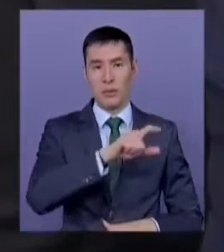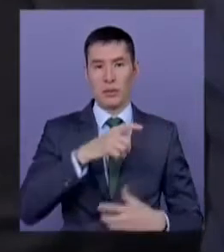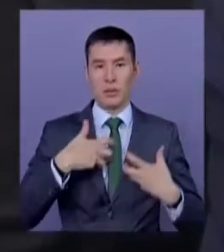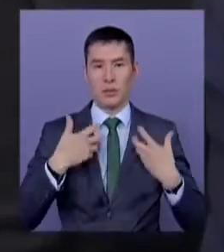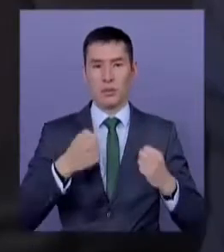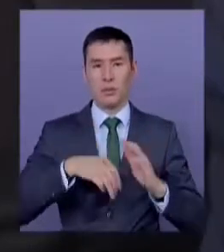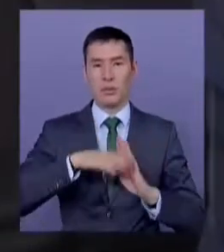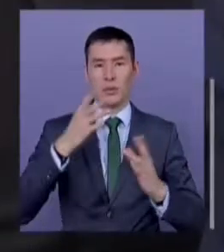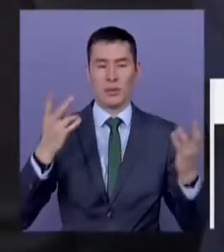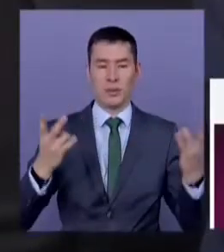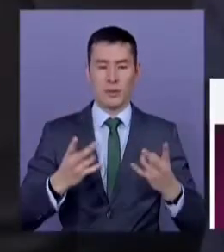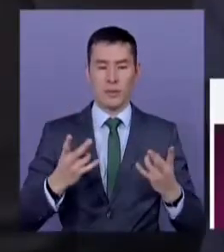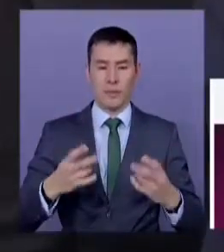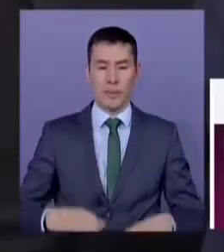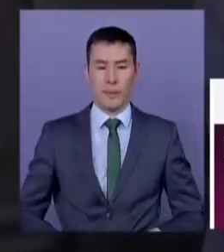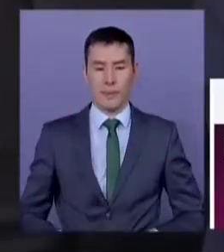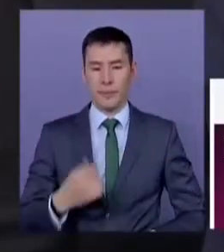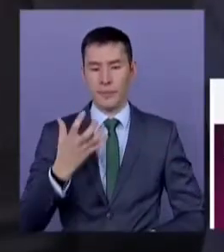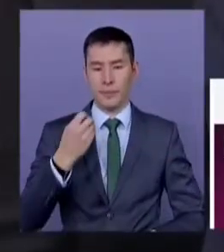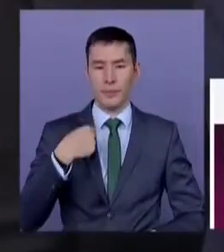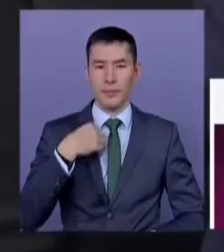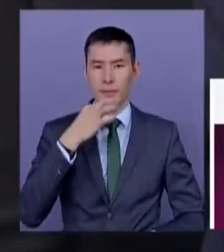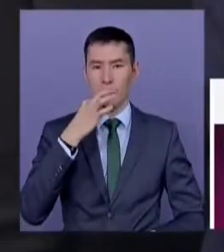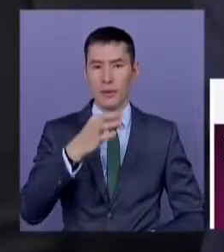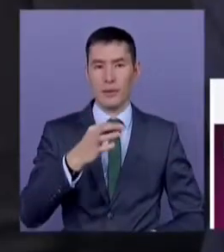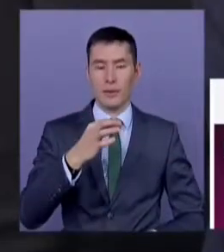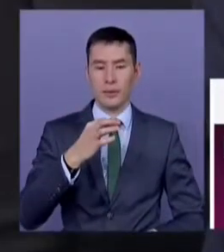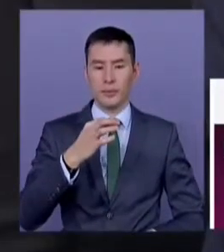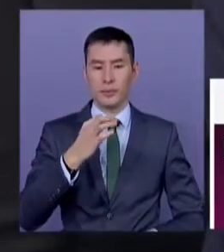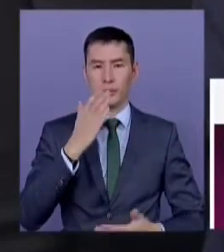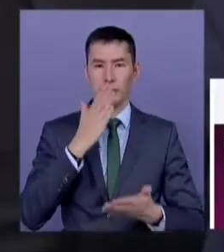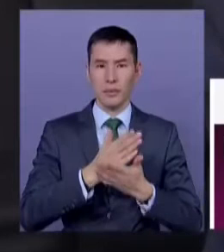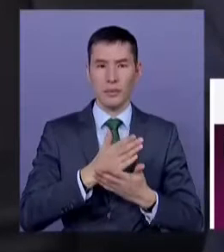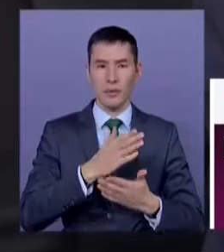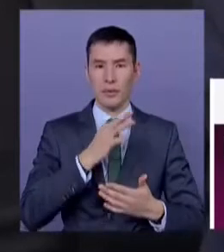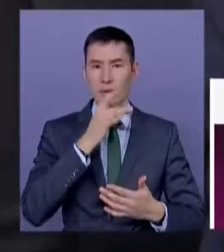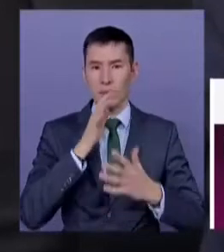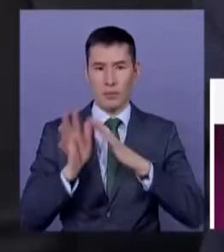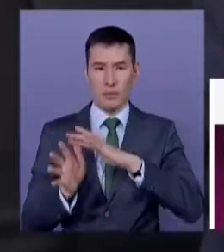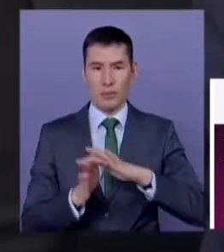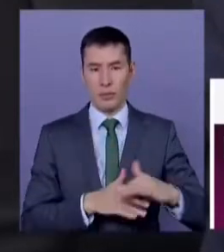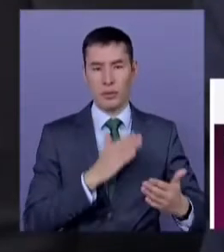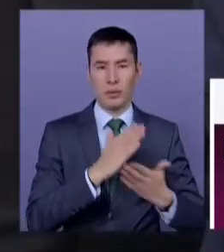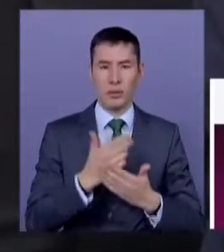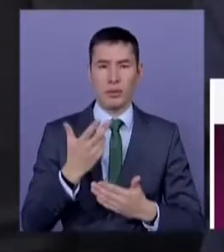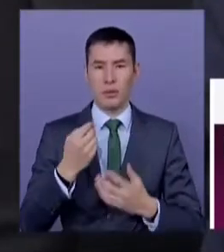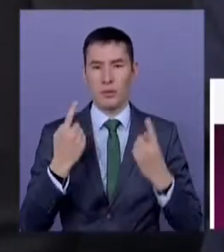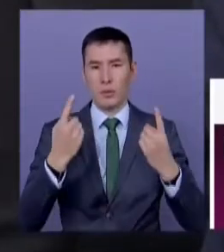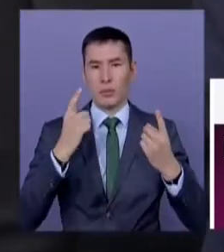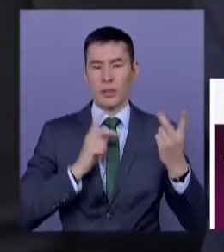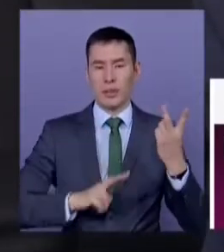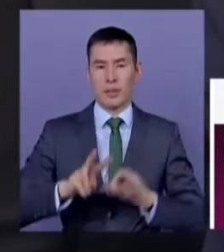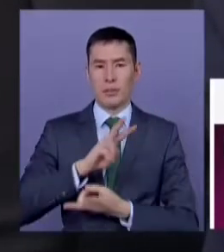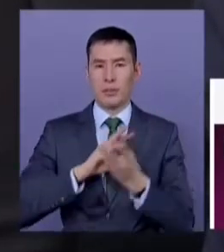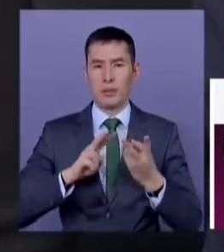Денсаулық саласында мен айтар едім, мақты өзгерістер болып отыр. Бұрын жалтаңдап